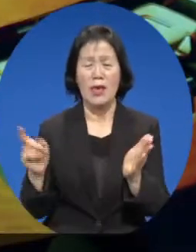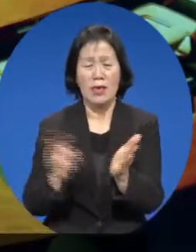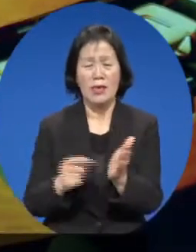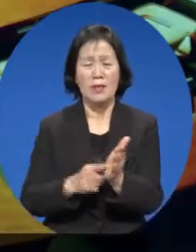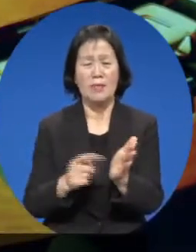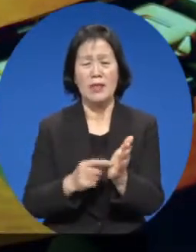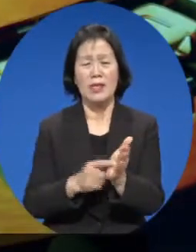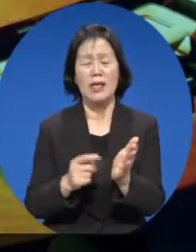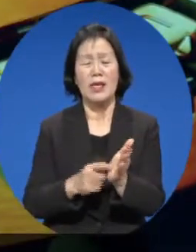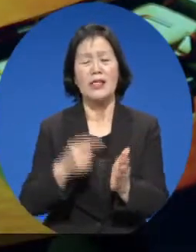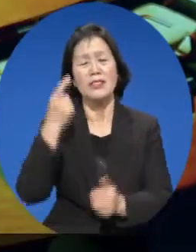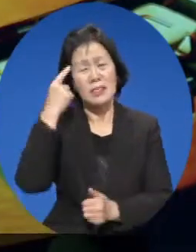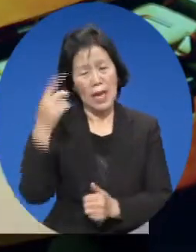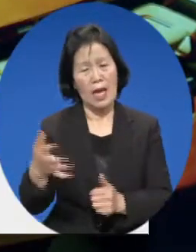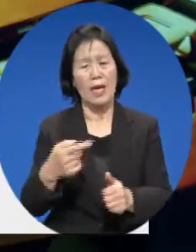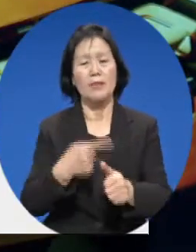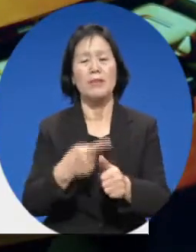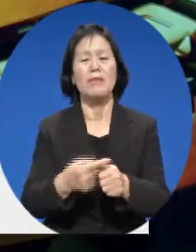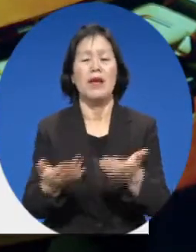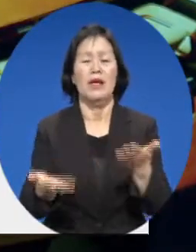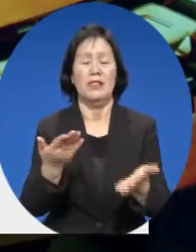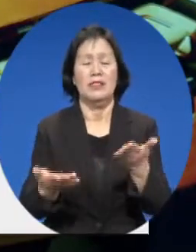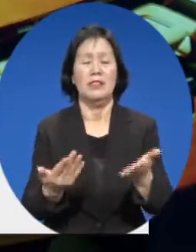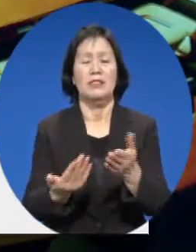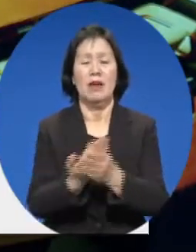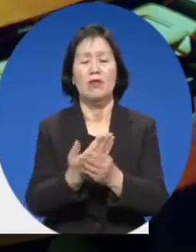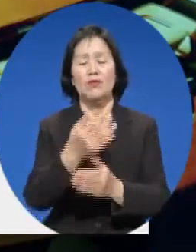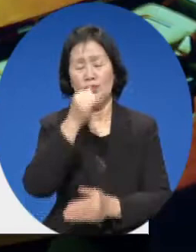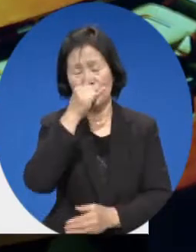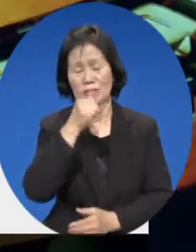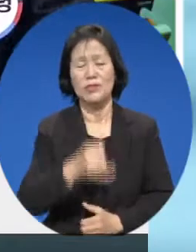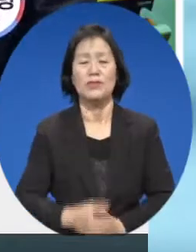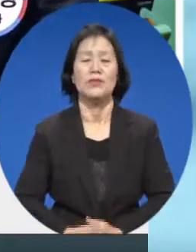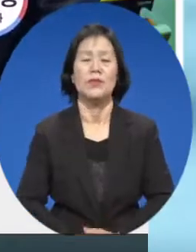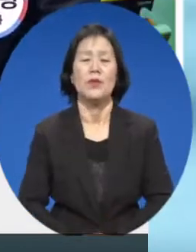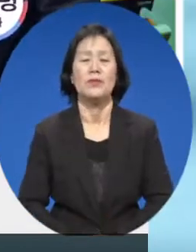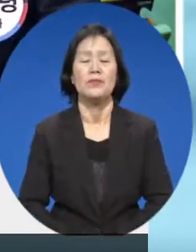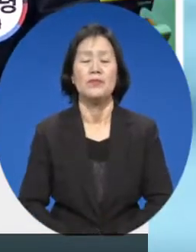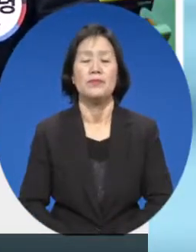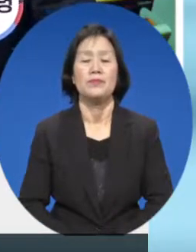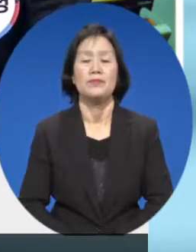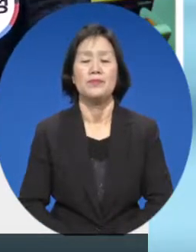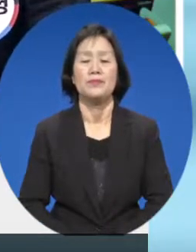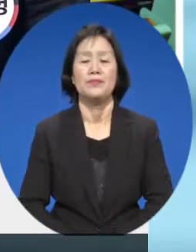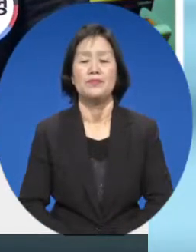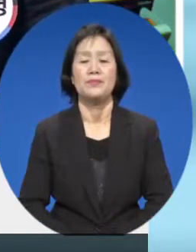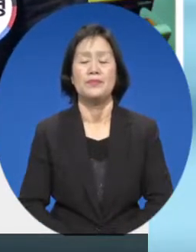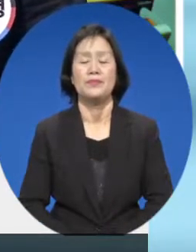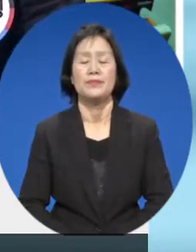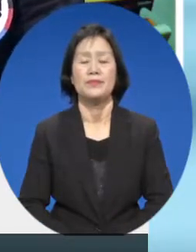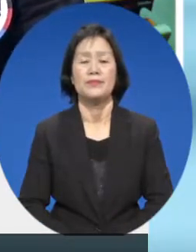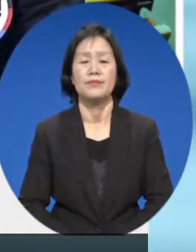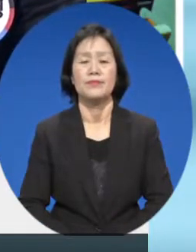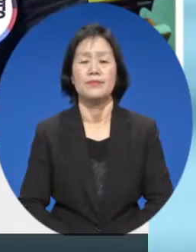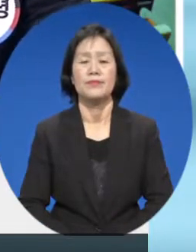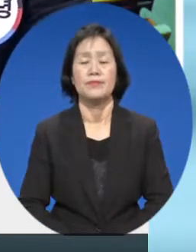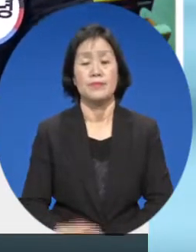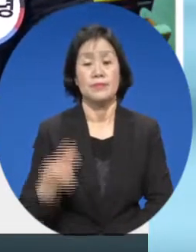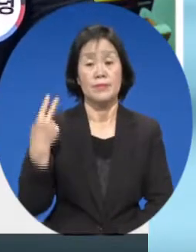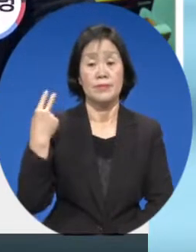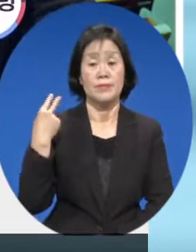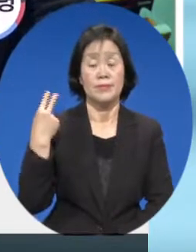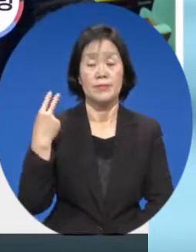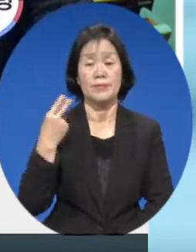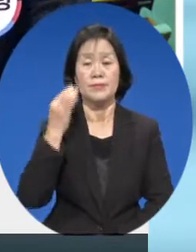처리 하느냐 라는 비판이 강력하게 지금 국민들로부터 드러나고 있는데요 사실 그 그저 끼어 씁니까 그